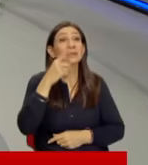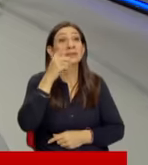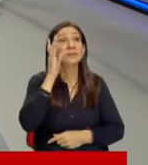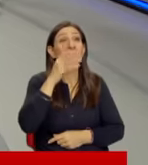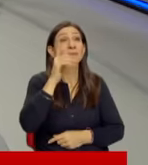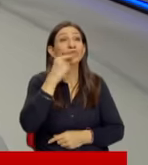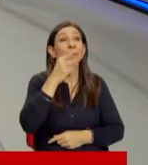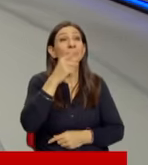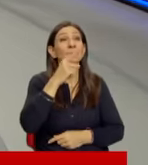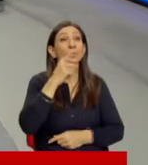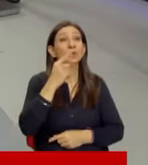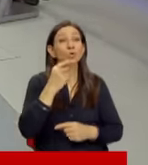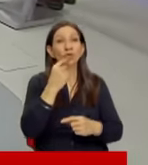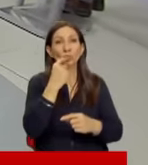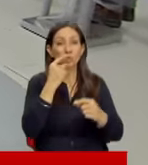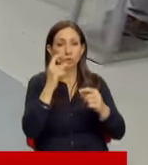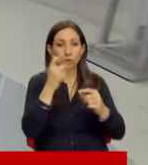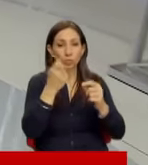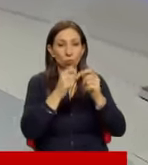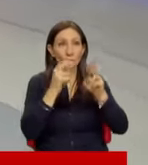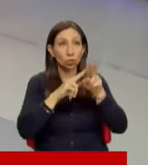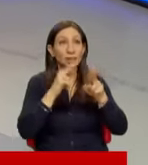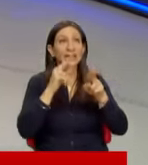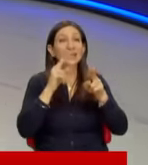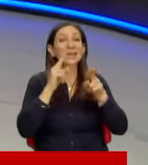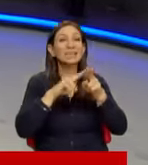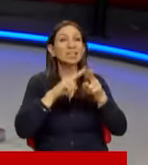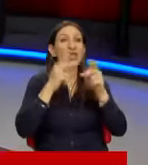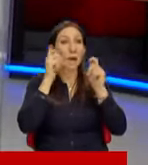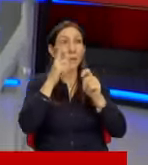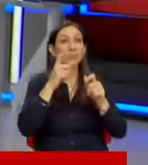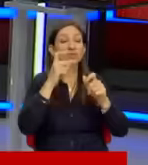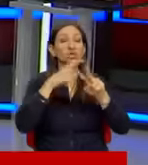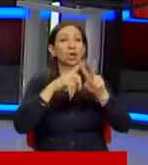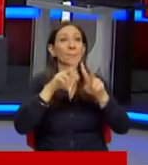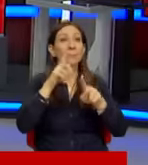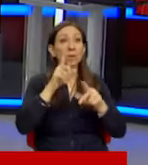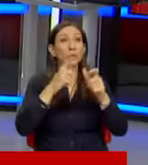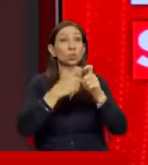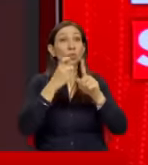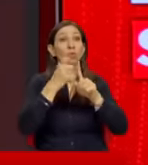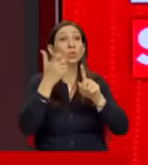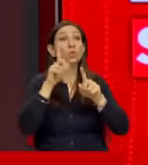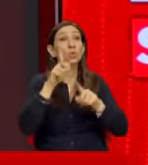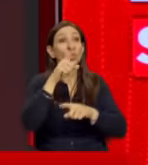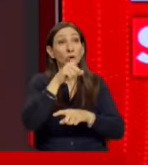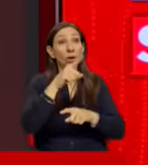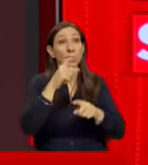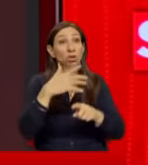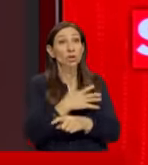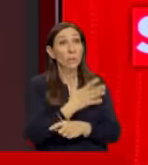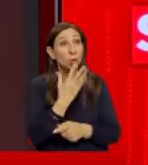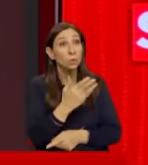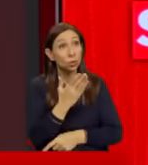gittiğimiz yerleri söyleyeyim sana. Çubuk'ta mesela, Kızılcahamam'da, Çamlıdere'de, Güdül'de mesela. Güdül CHP'li